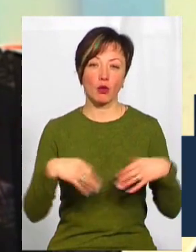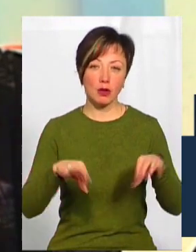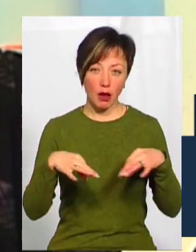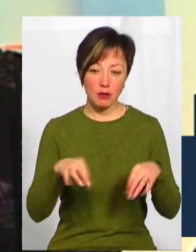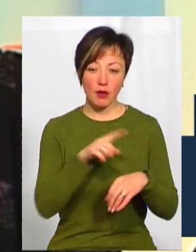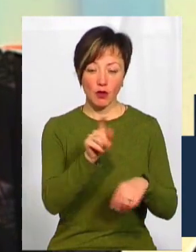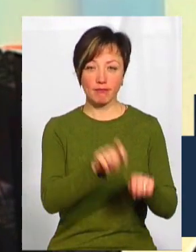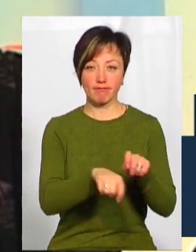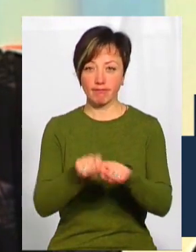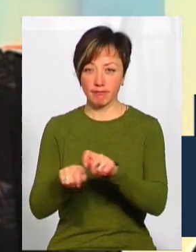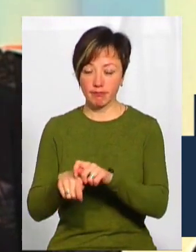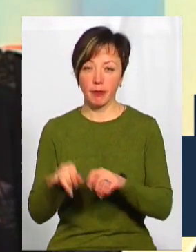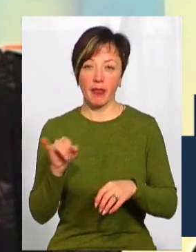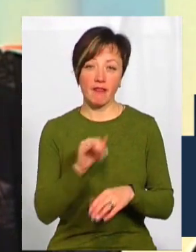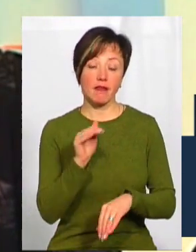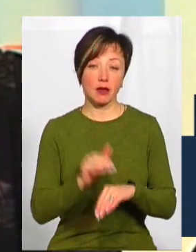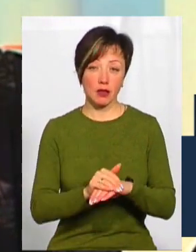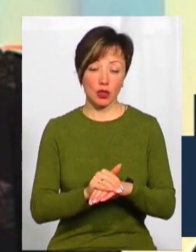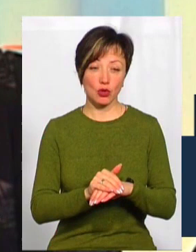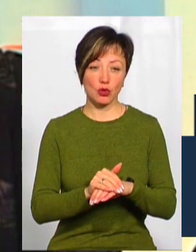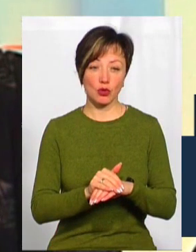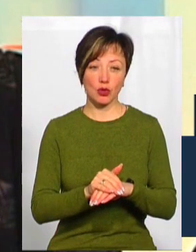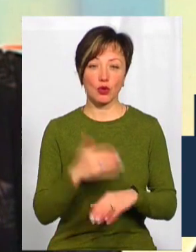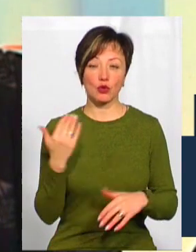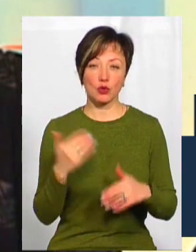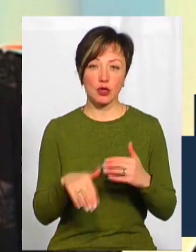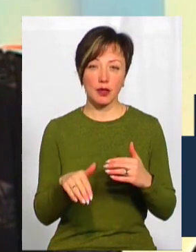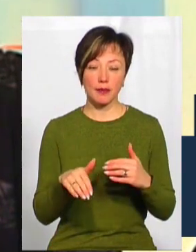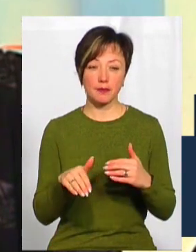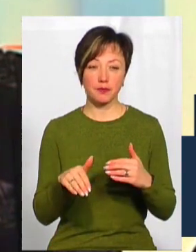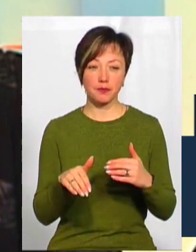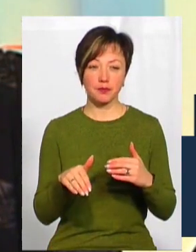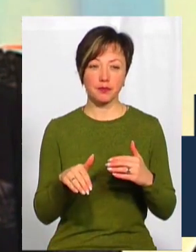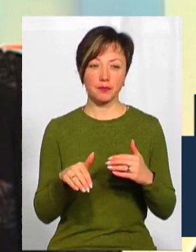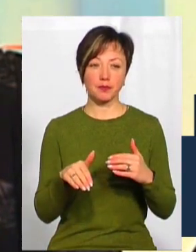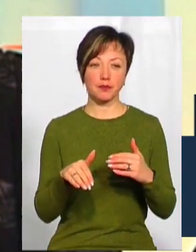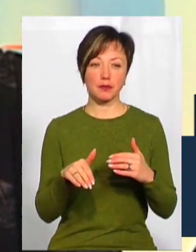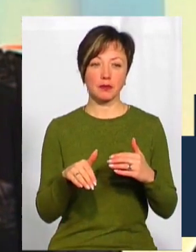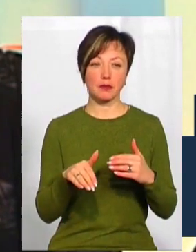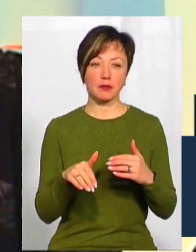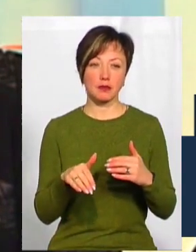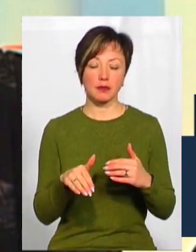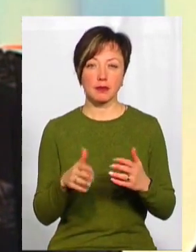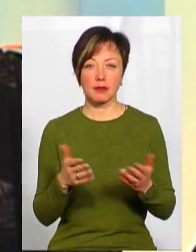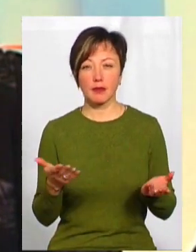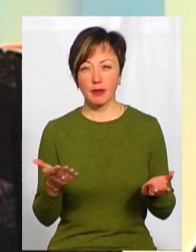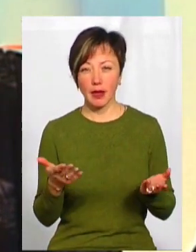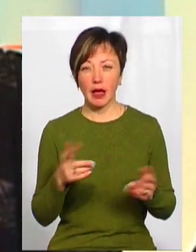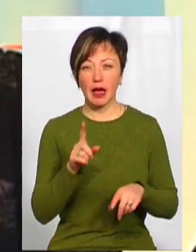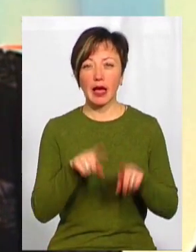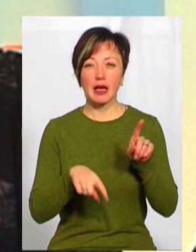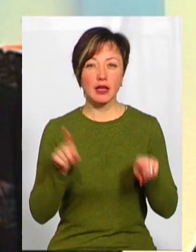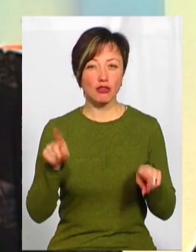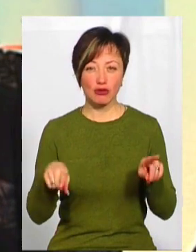і вони в рейд ходять. І фактично вже так, ну, рідше ці бувають самовільні